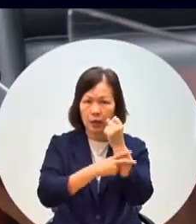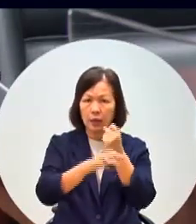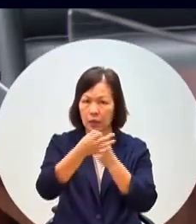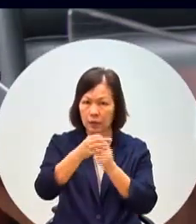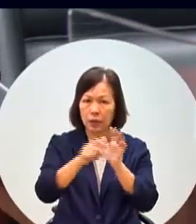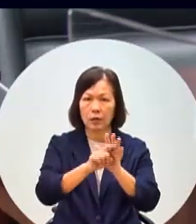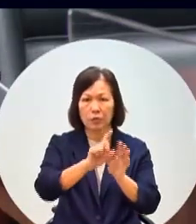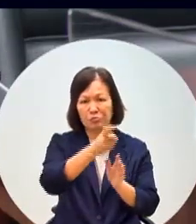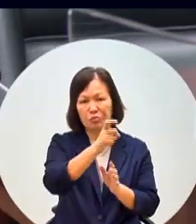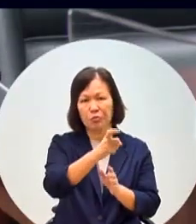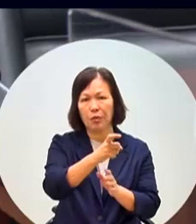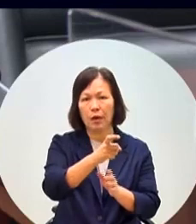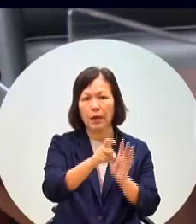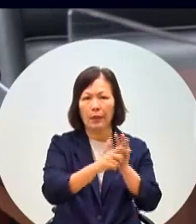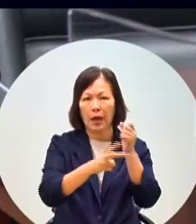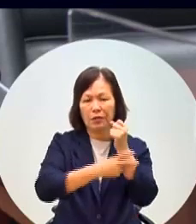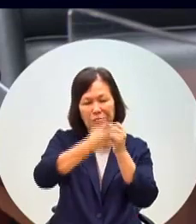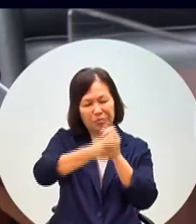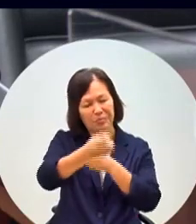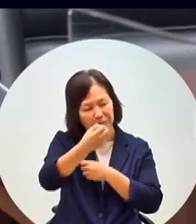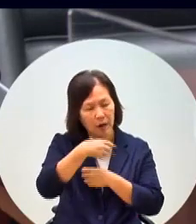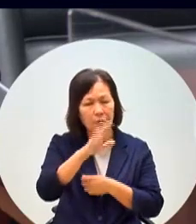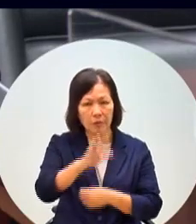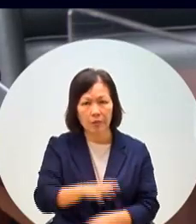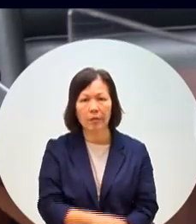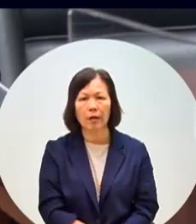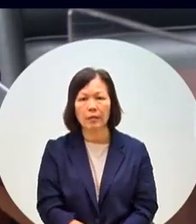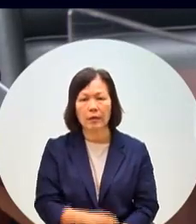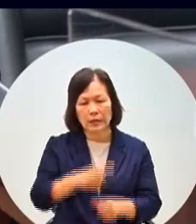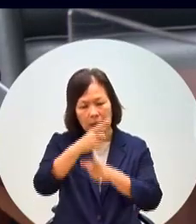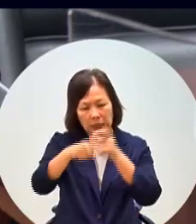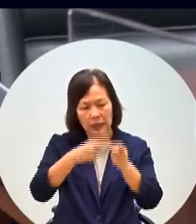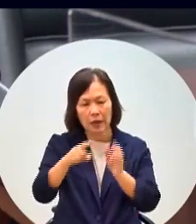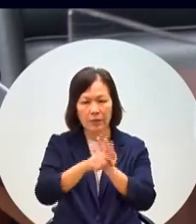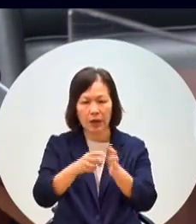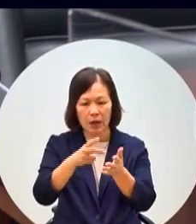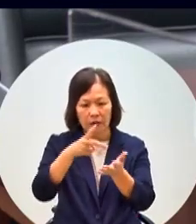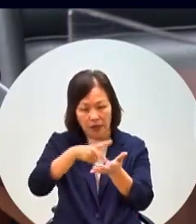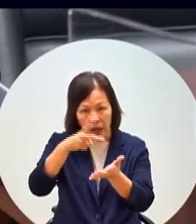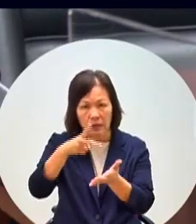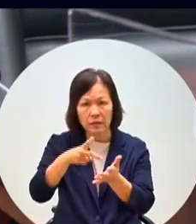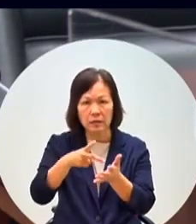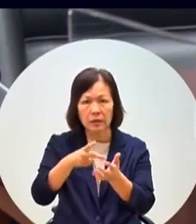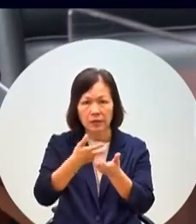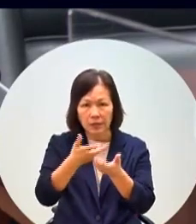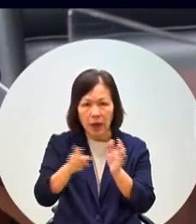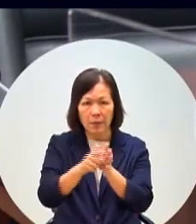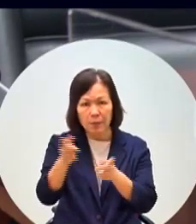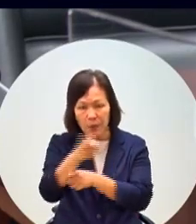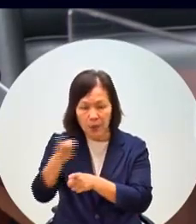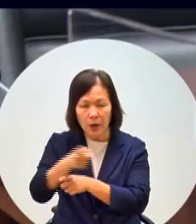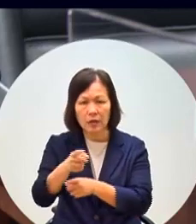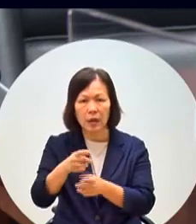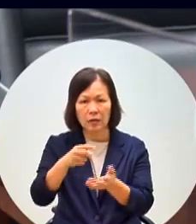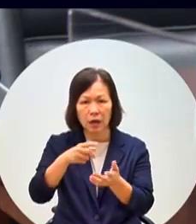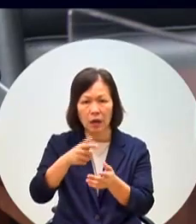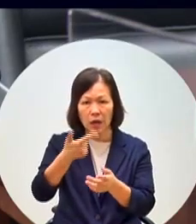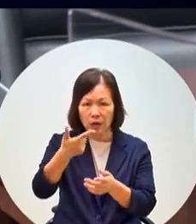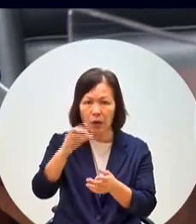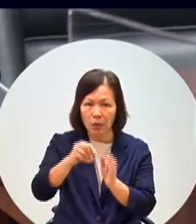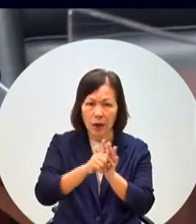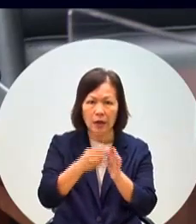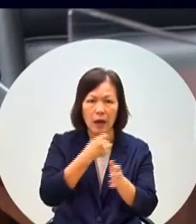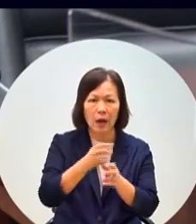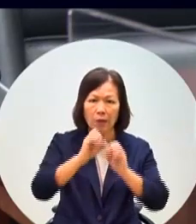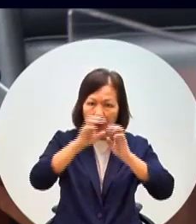只有10万块，但是里长就一直在反映，你一年喷两次根格药就要6万，然后你登革热宣导